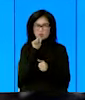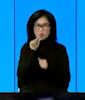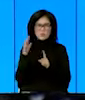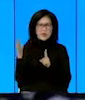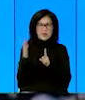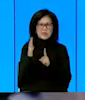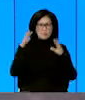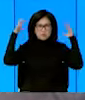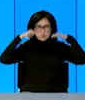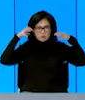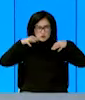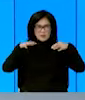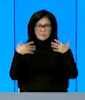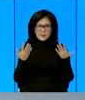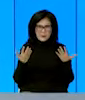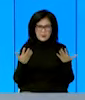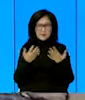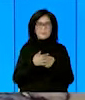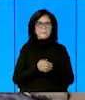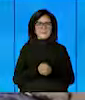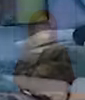menghadapi hujan di luar musim?